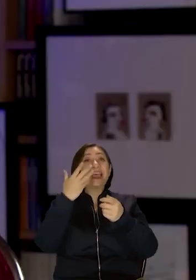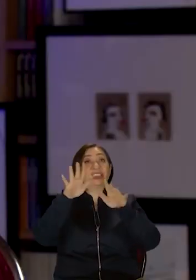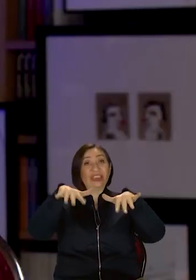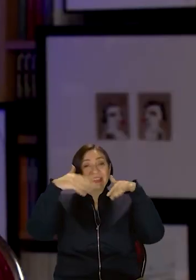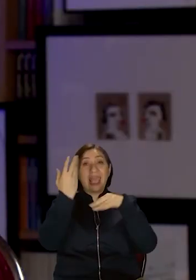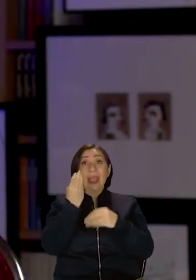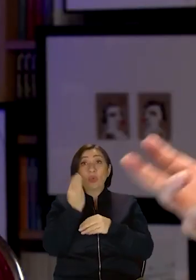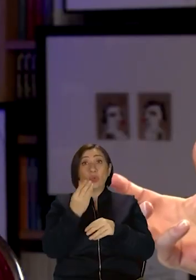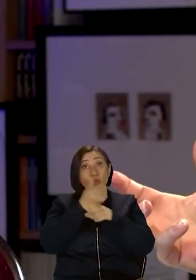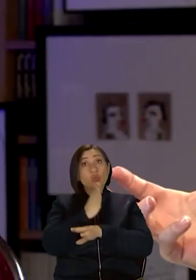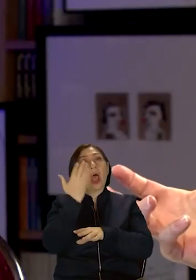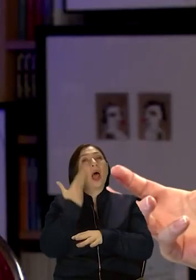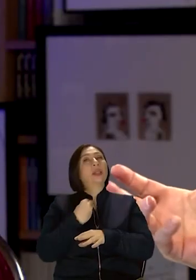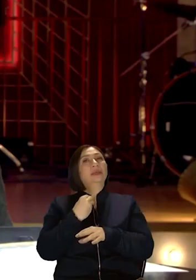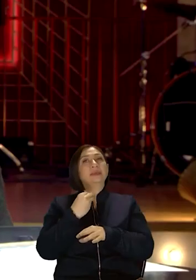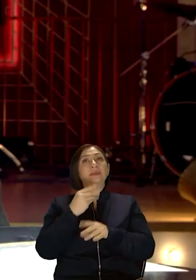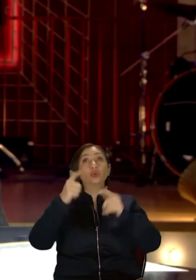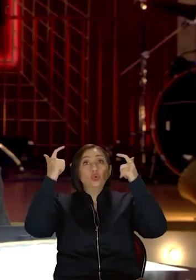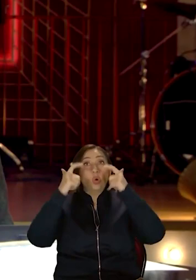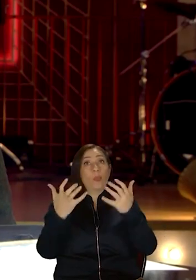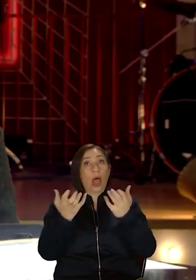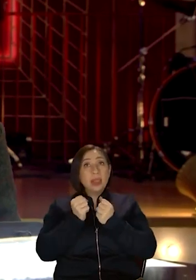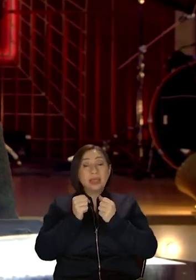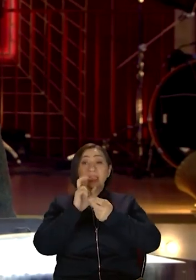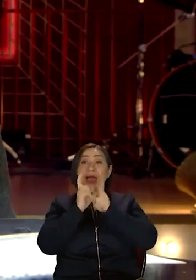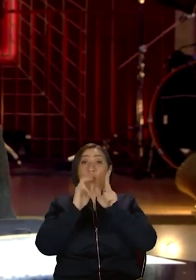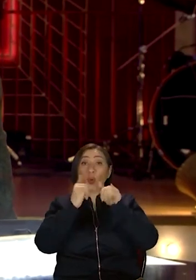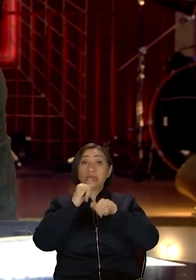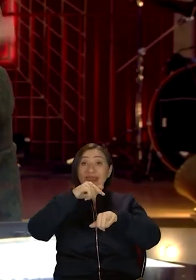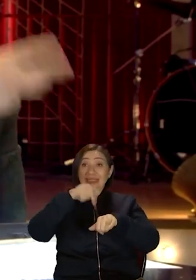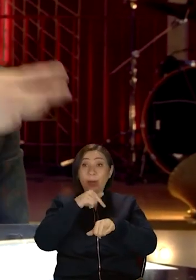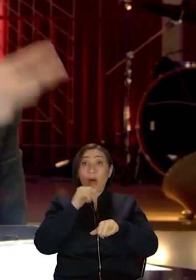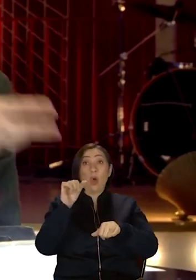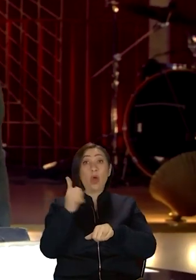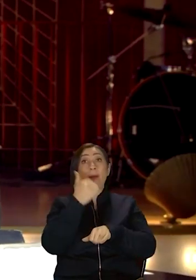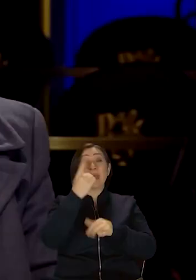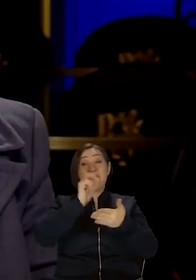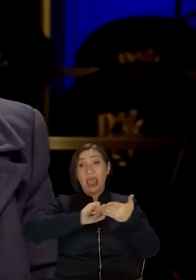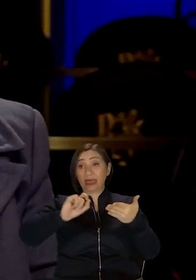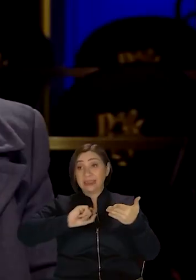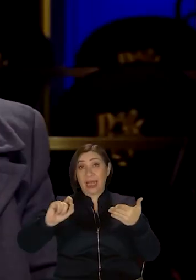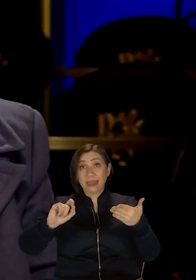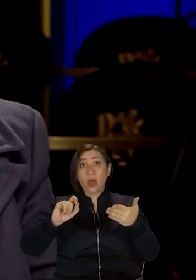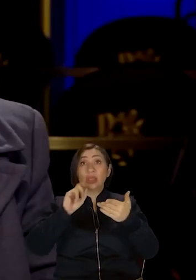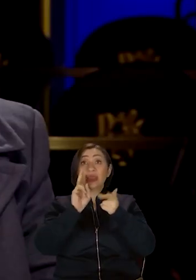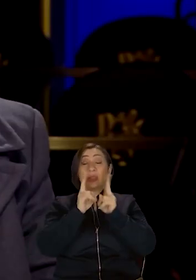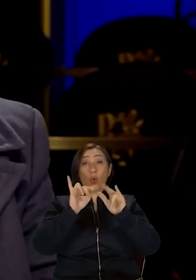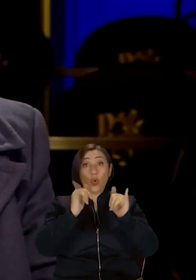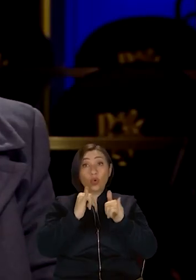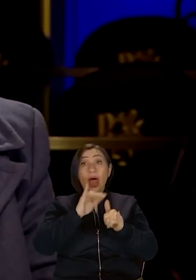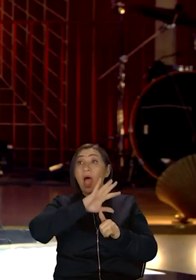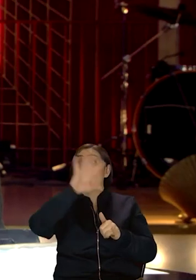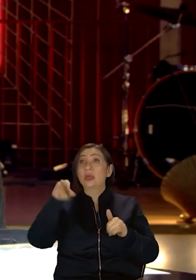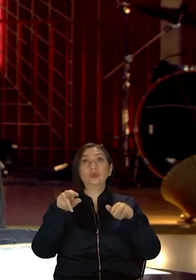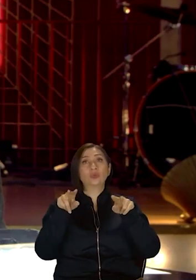verelim. Bunun sorumluluğunu üstlenen ve de oynadığın zaman da işte önemli bir yazarın oyununu,